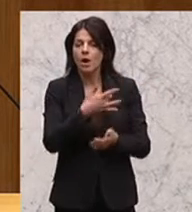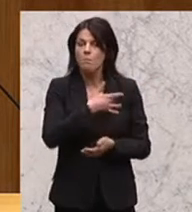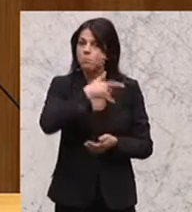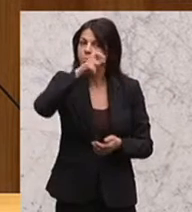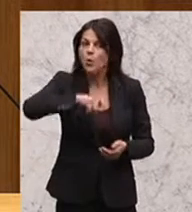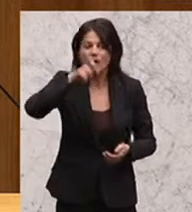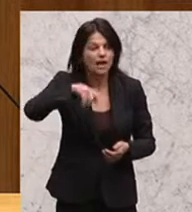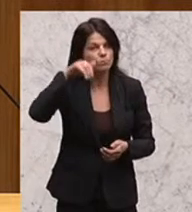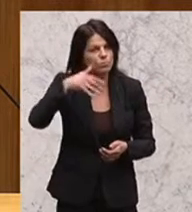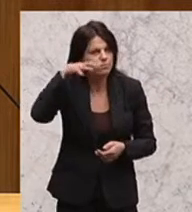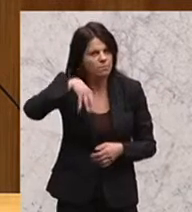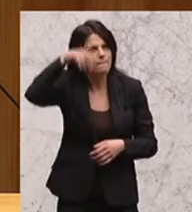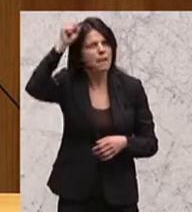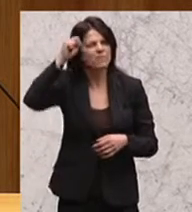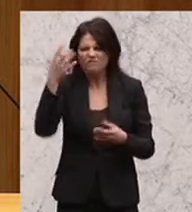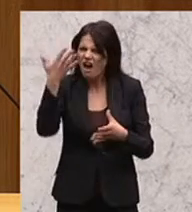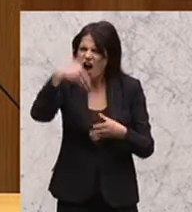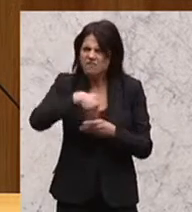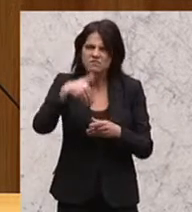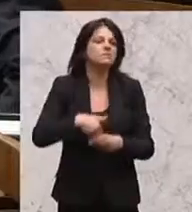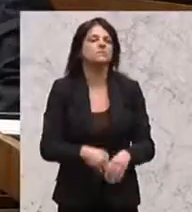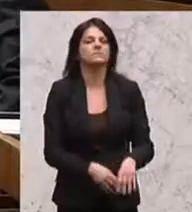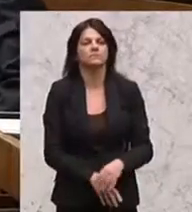die Bürger mal verstehen, um was es da überhaupt geht.